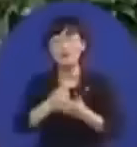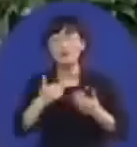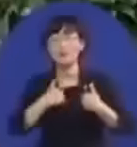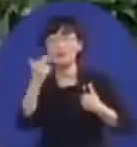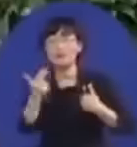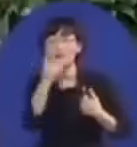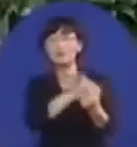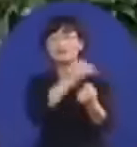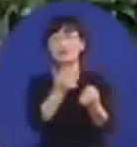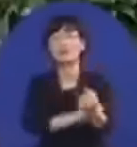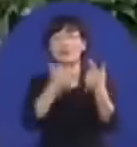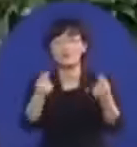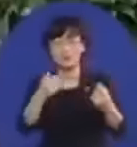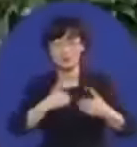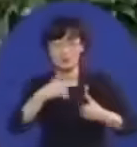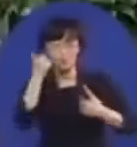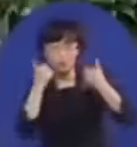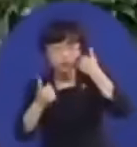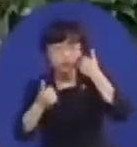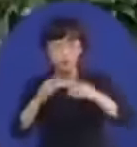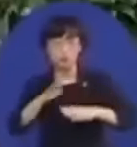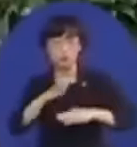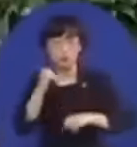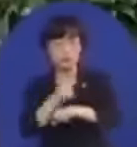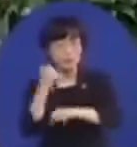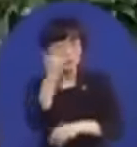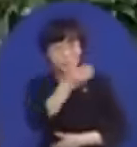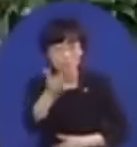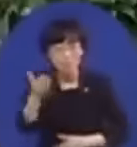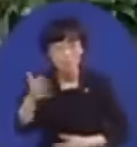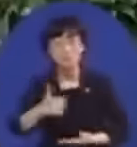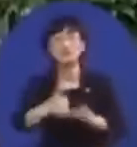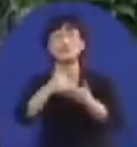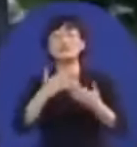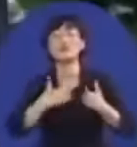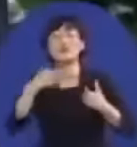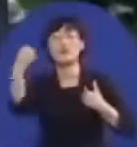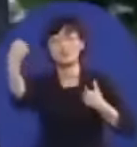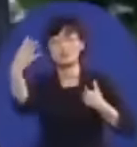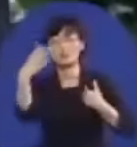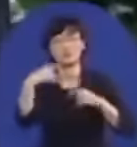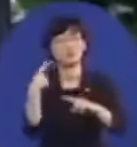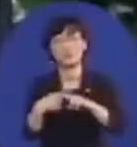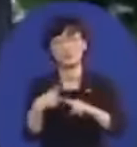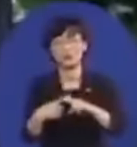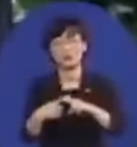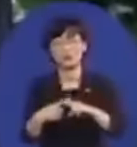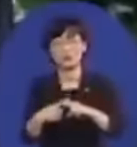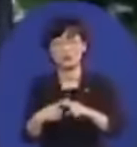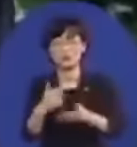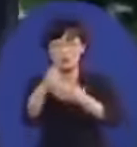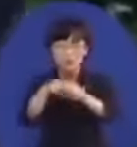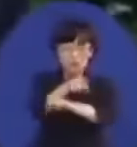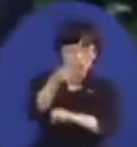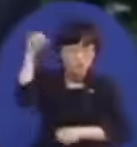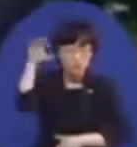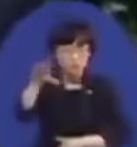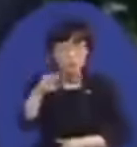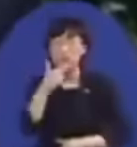생명의 능력이시니 내가 누구를 무서워하리요. 주님이 내 빛이시는 것입니다. 주님 이외에는 내 빛이 없어요.